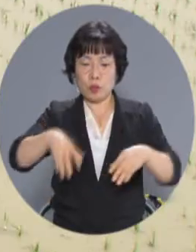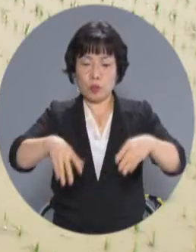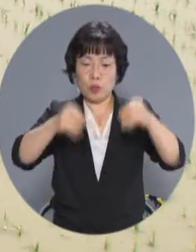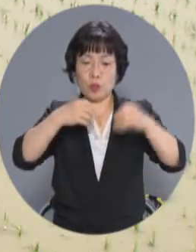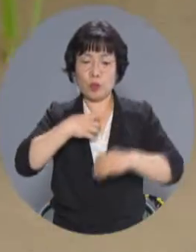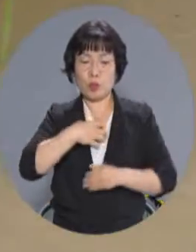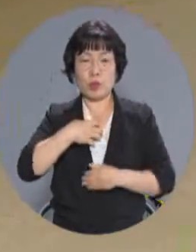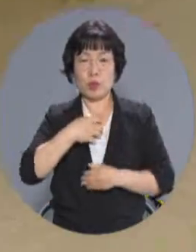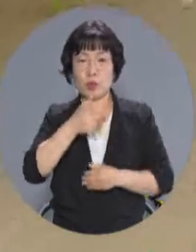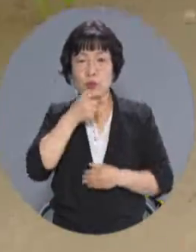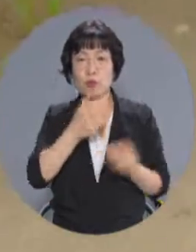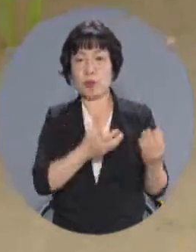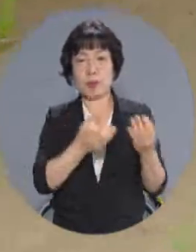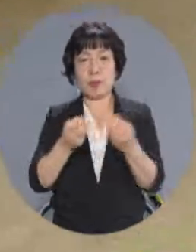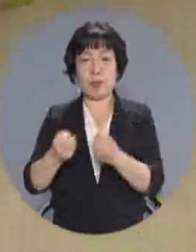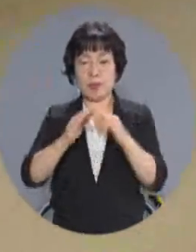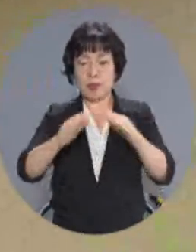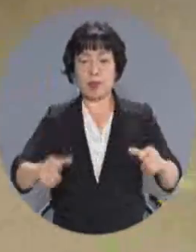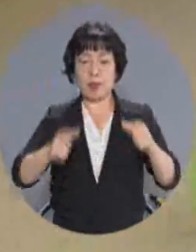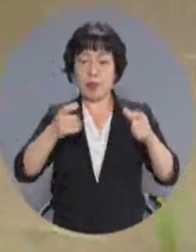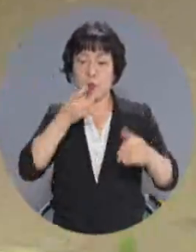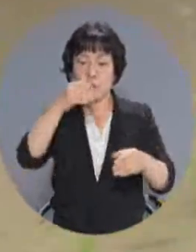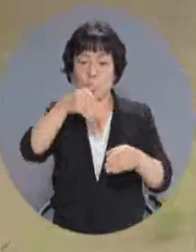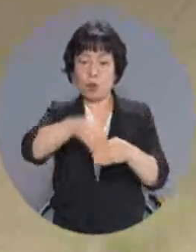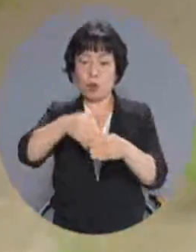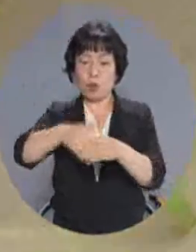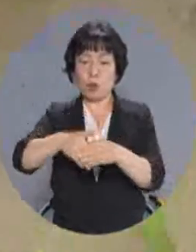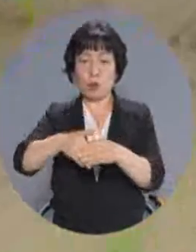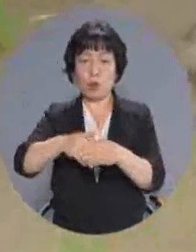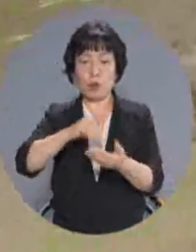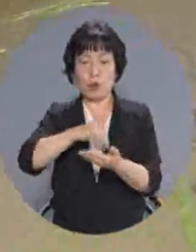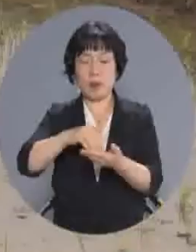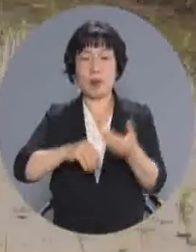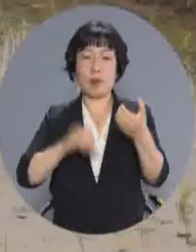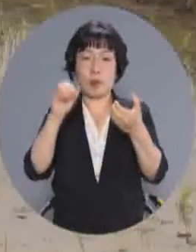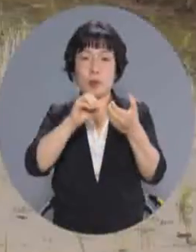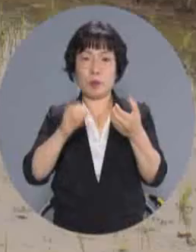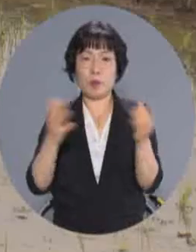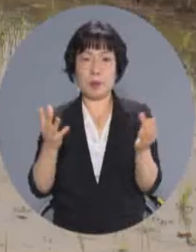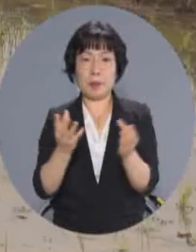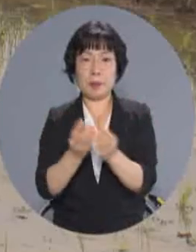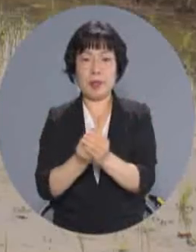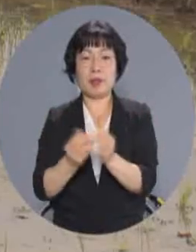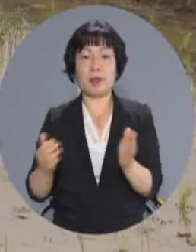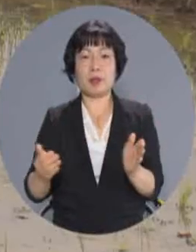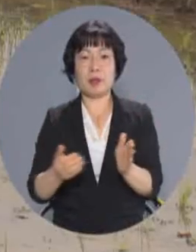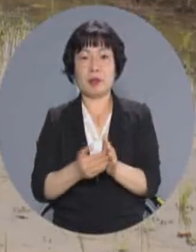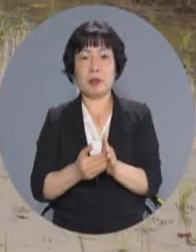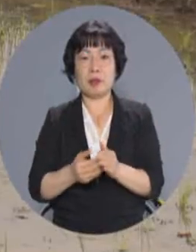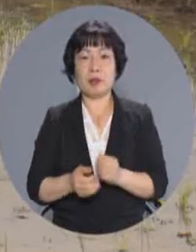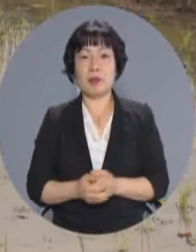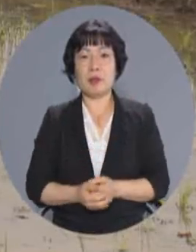걱정에 시달리며 전남 지역의 모내기는 이제 90%가 완료됐습니다. MBC 뉴스 박종호입니다.